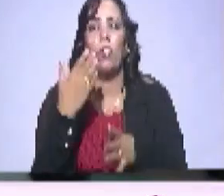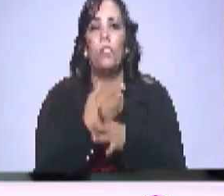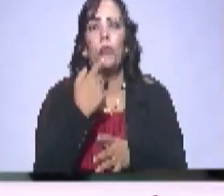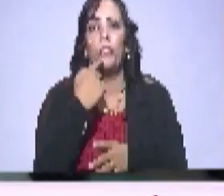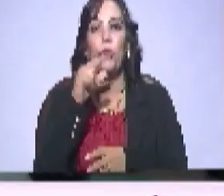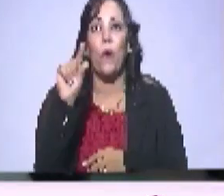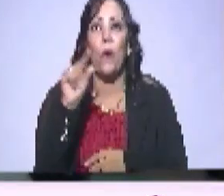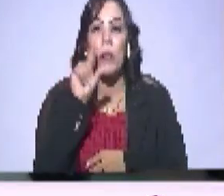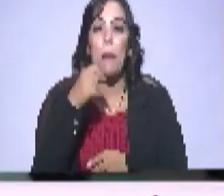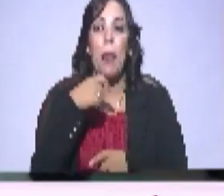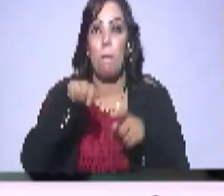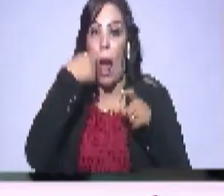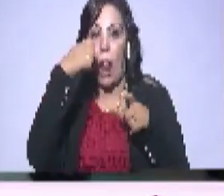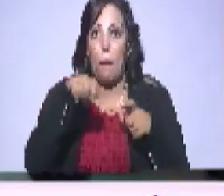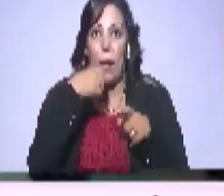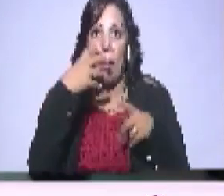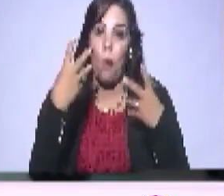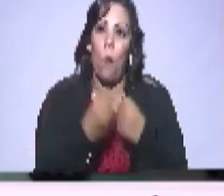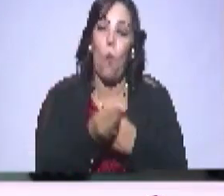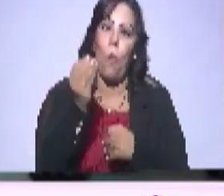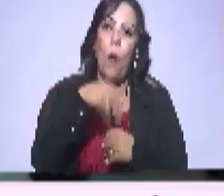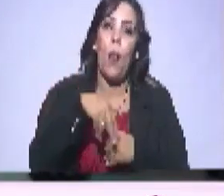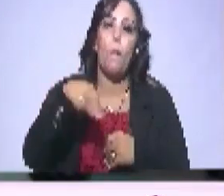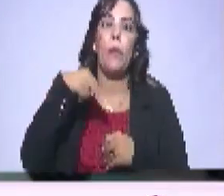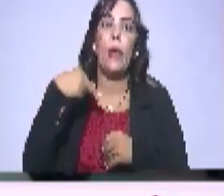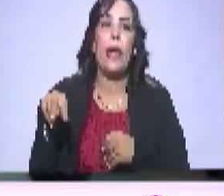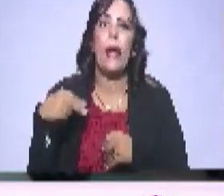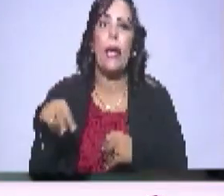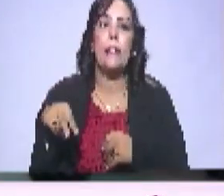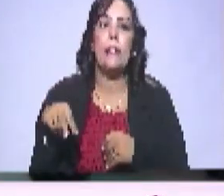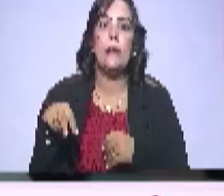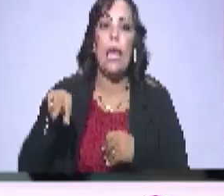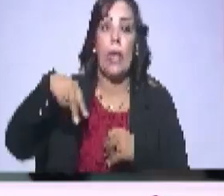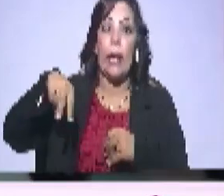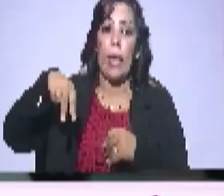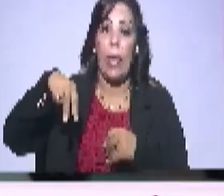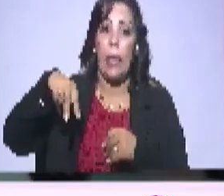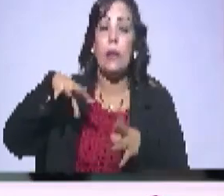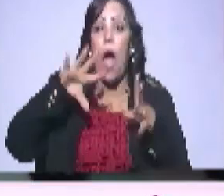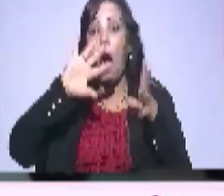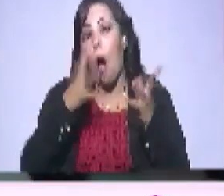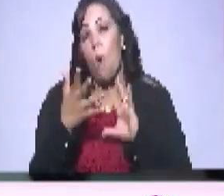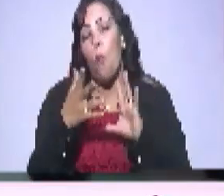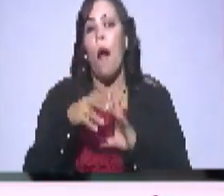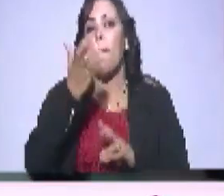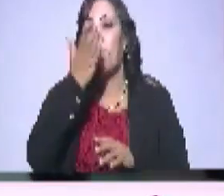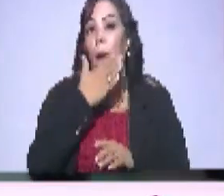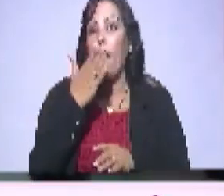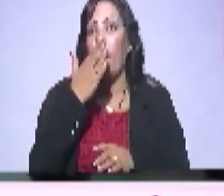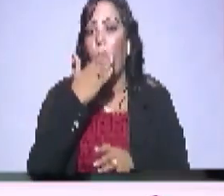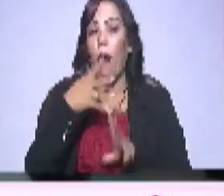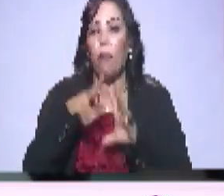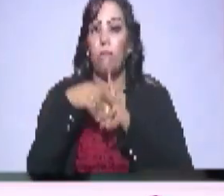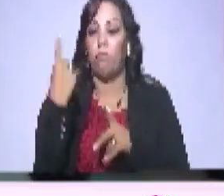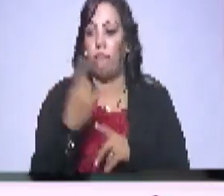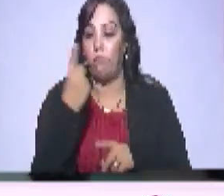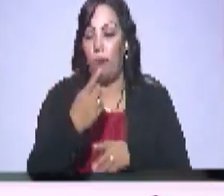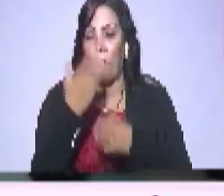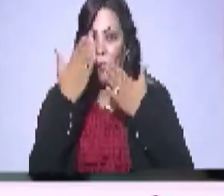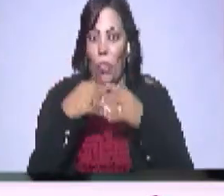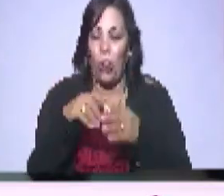الجزء من المهلبيه مثلا وعليه الكريز، جزء من المهلبيه عليه المانجا، فاحنا نعمل الوان مختلفه من نفس